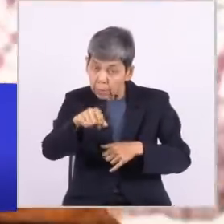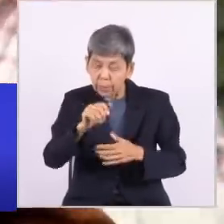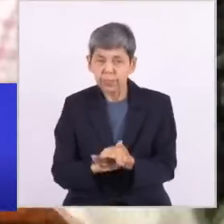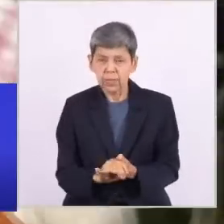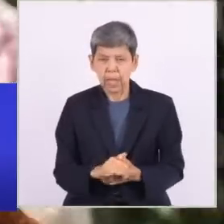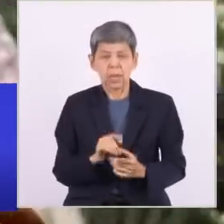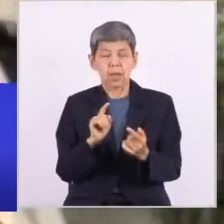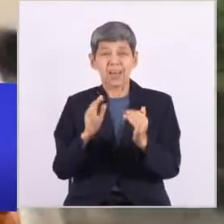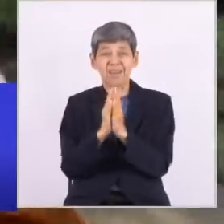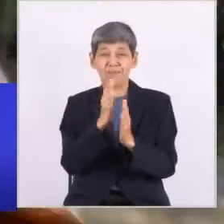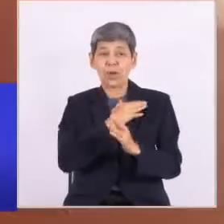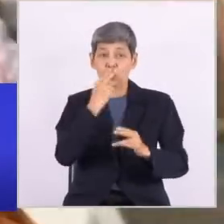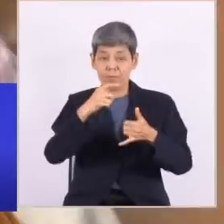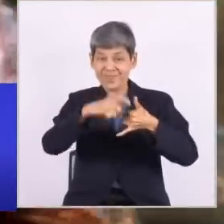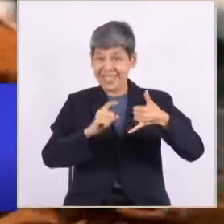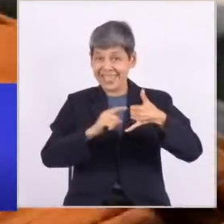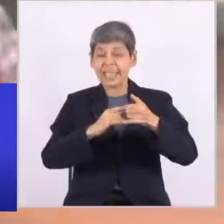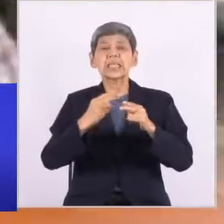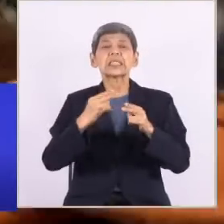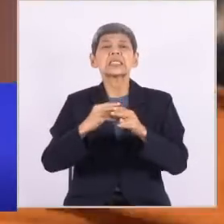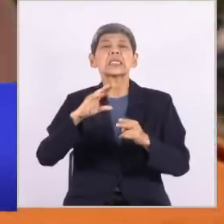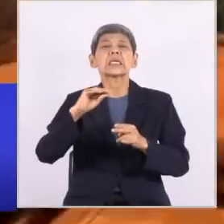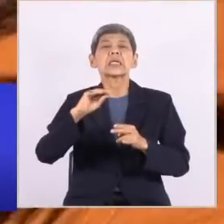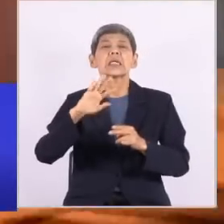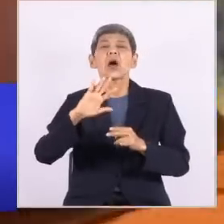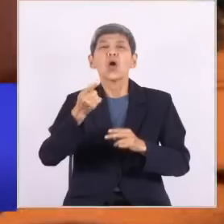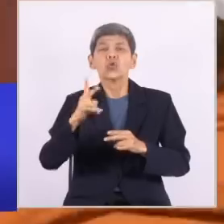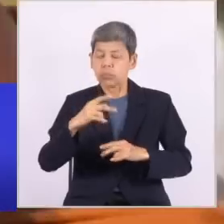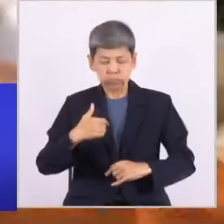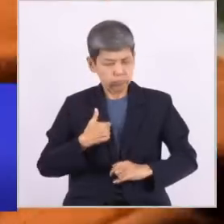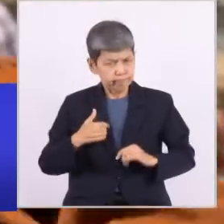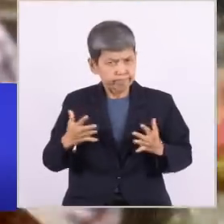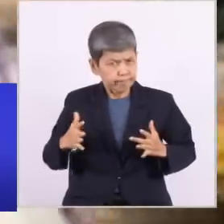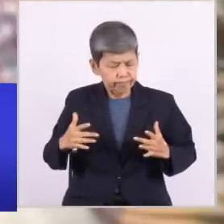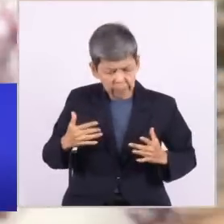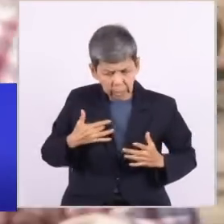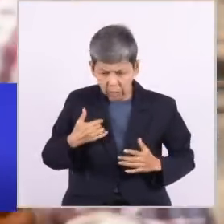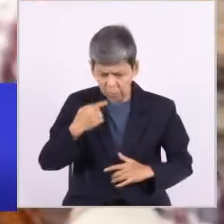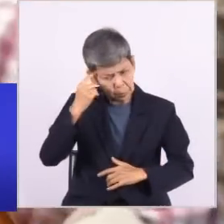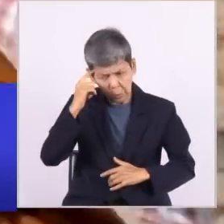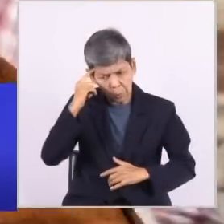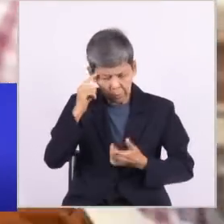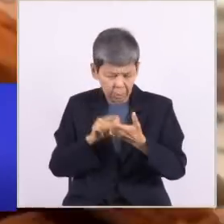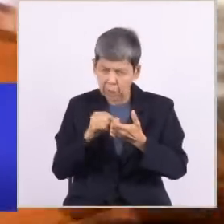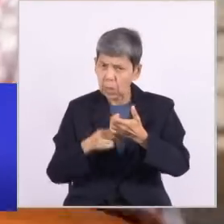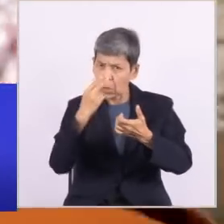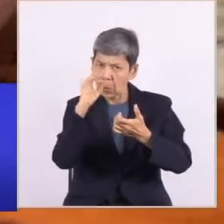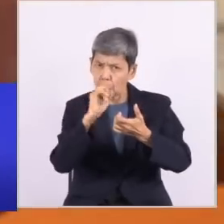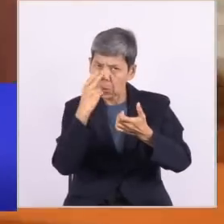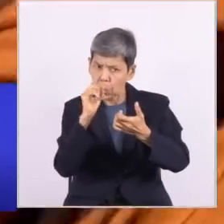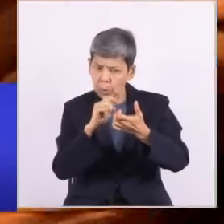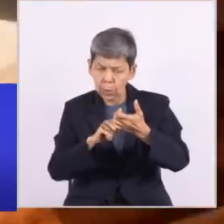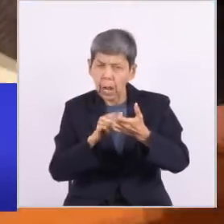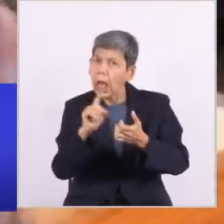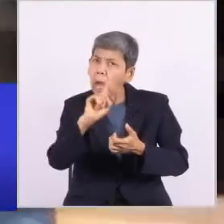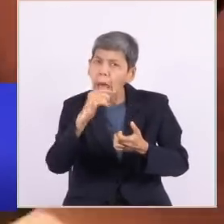จออาจารย์โชคนะนี่รูปนี้อาจารย์โชคเองก็ปฏิเสธบอกว่ายังไม่ทราบเรื่องคลิปยังไม่เห็นคลิปเลยว่าเป็นคลิปอะ